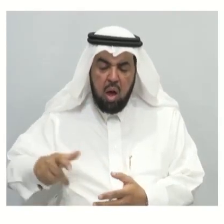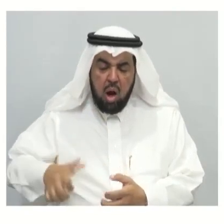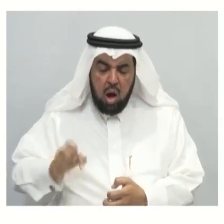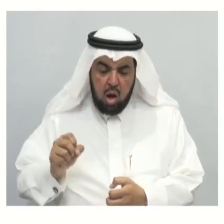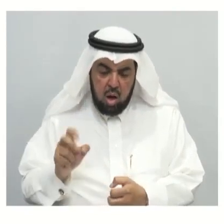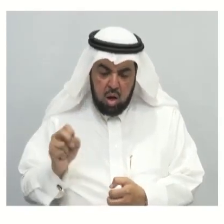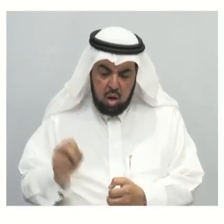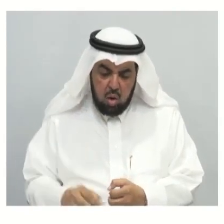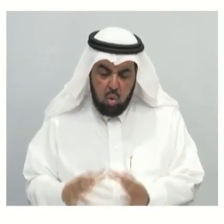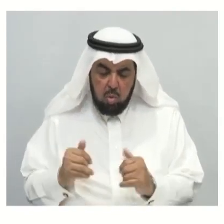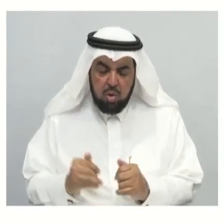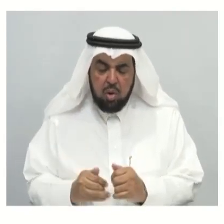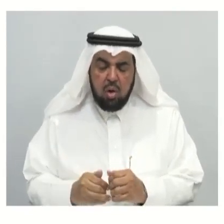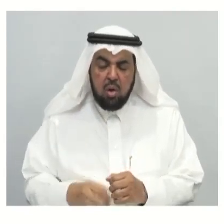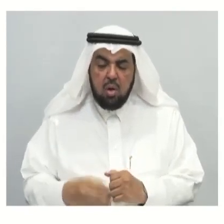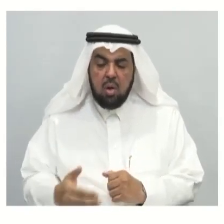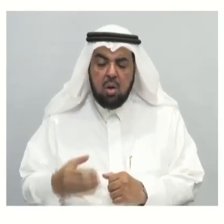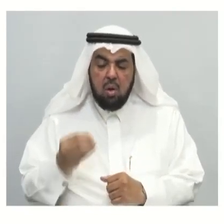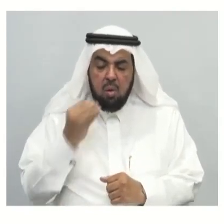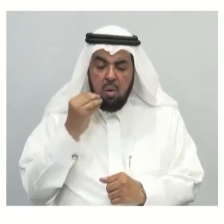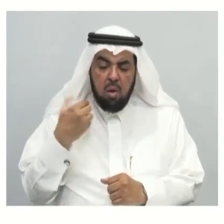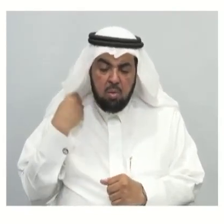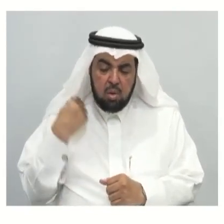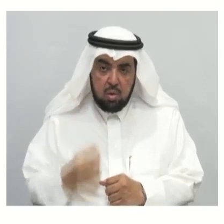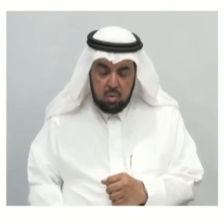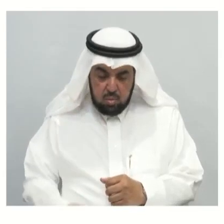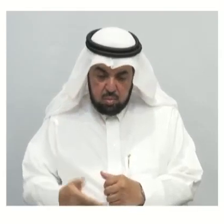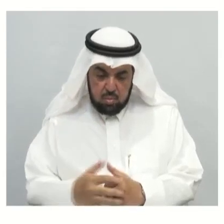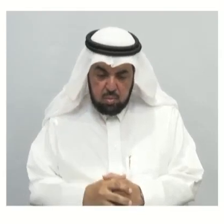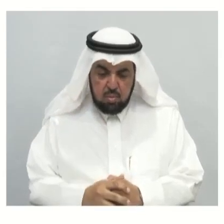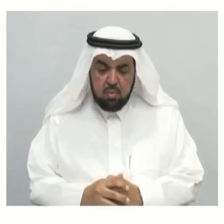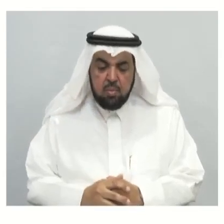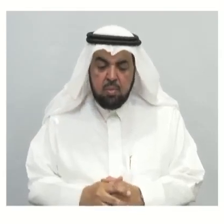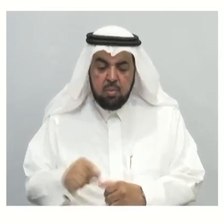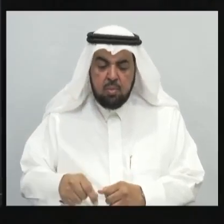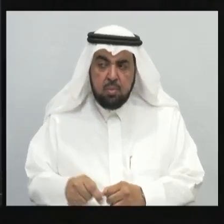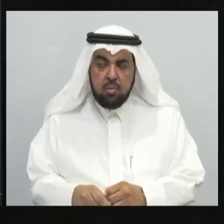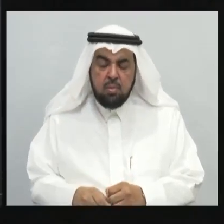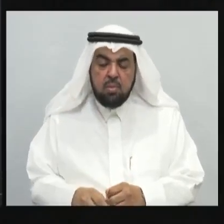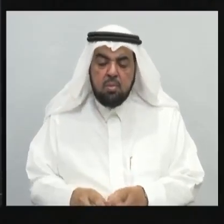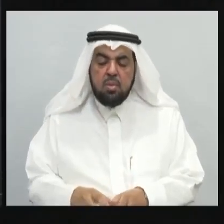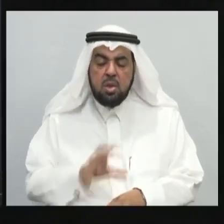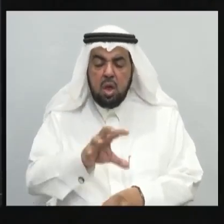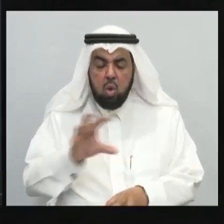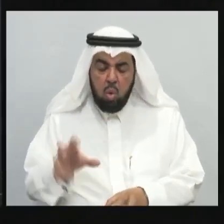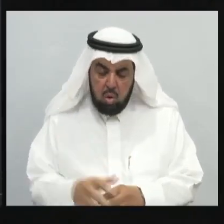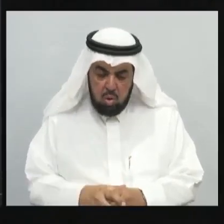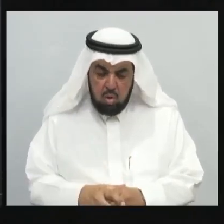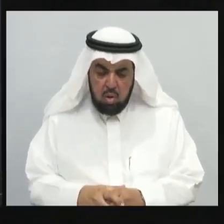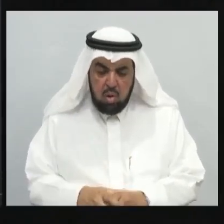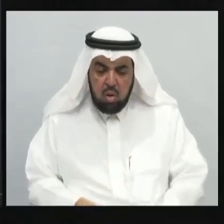وايضا مصر وهي المبادره واليمن اذا هنا هذه الدول تعتبر